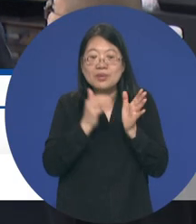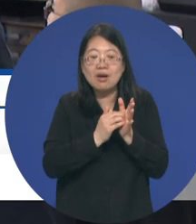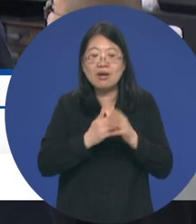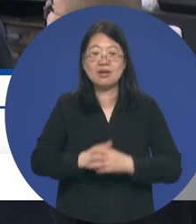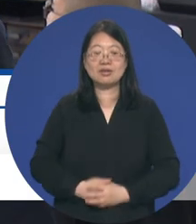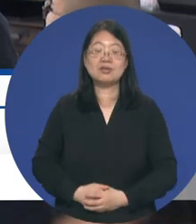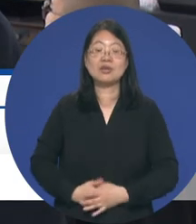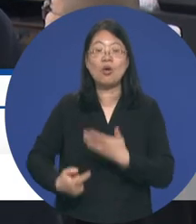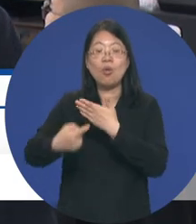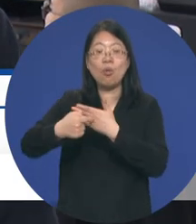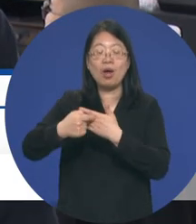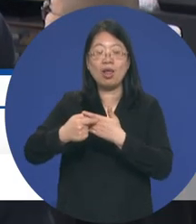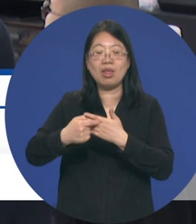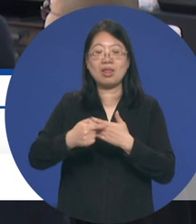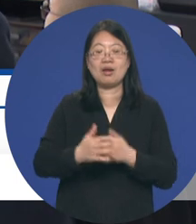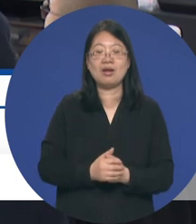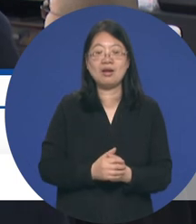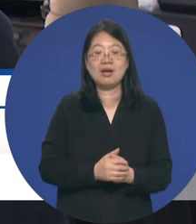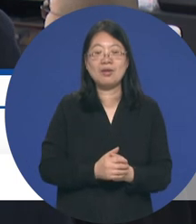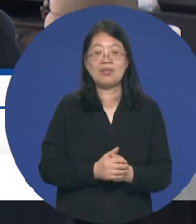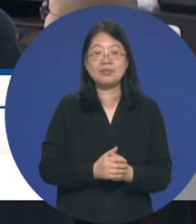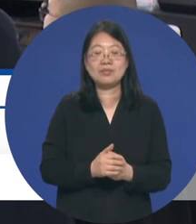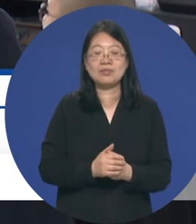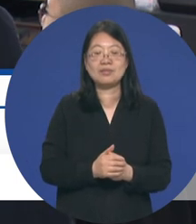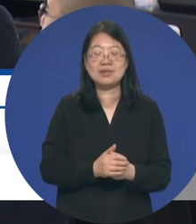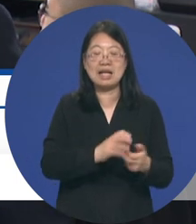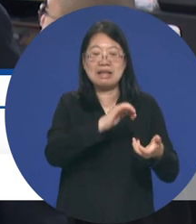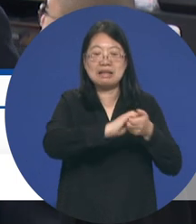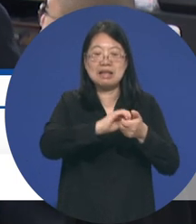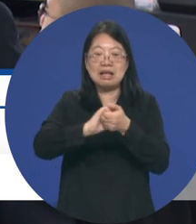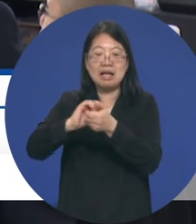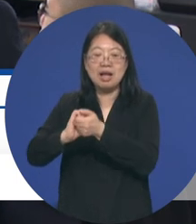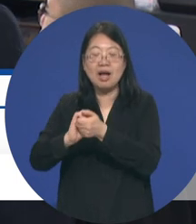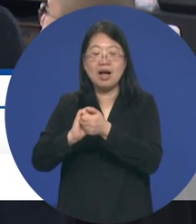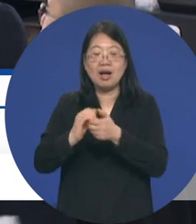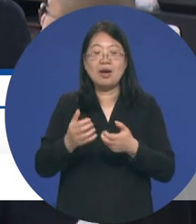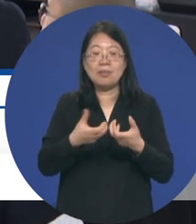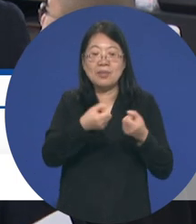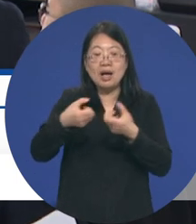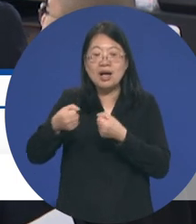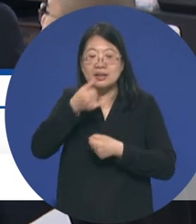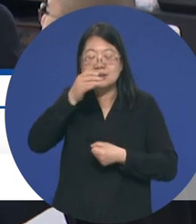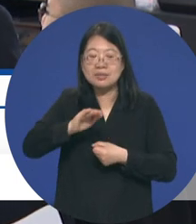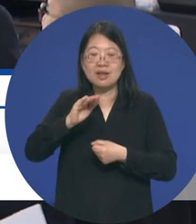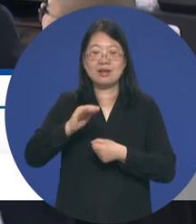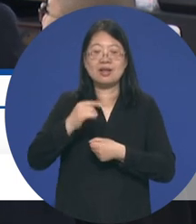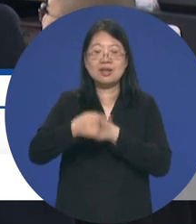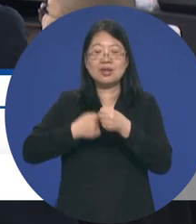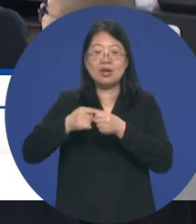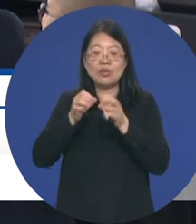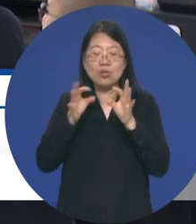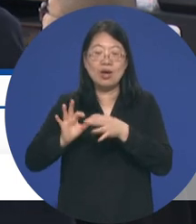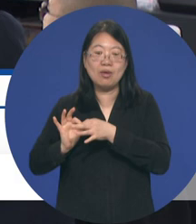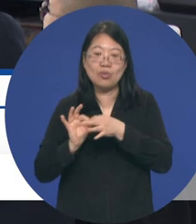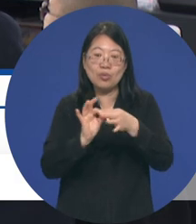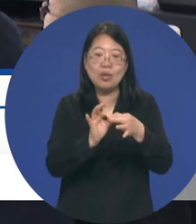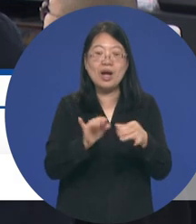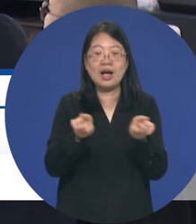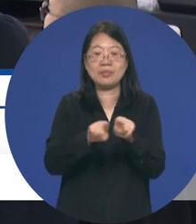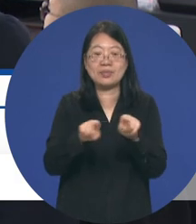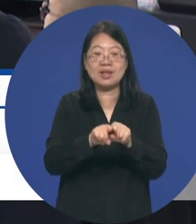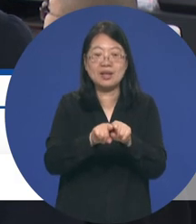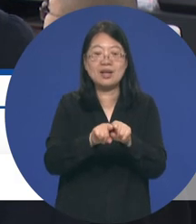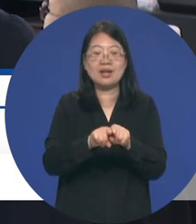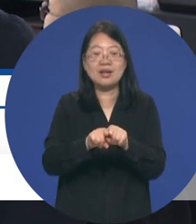형식적으로 락락 끊어져 오던 프로그램이 연간의 파트너십을 가지고 어 연간의 투자 보를